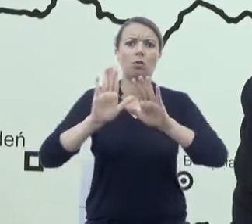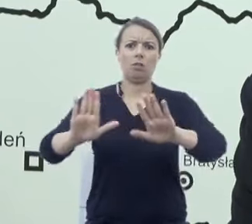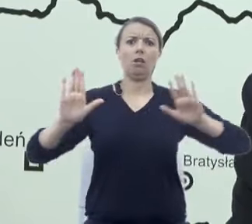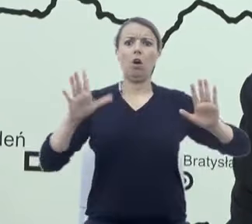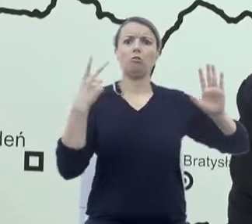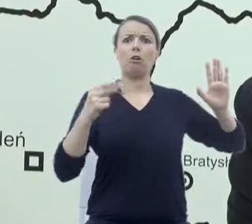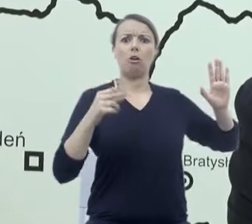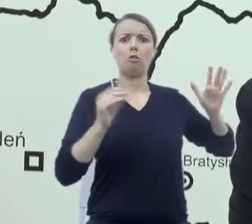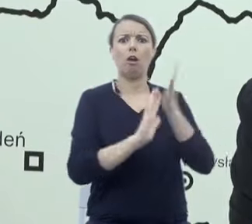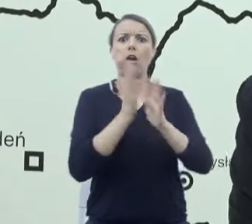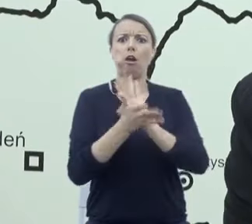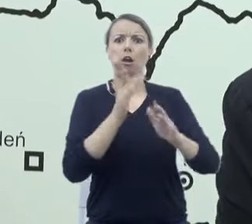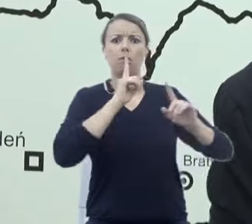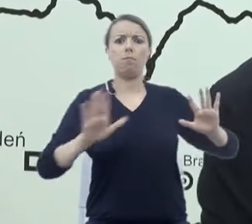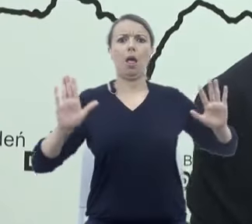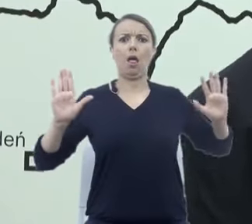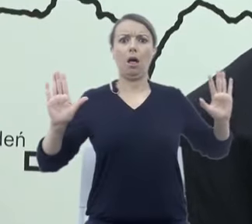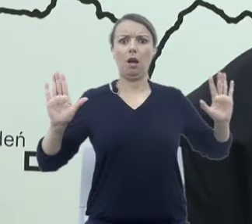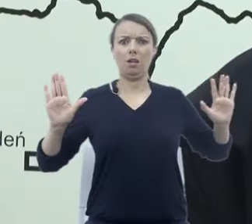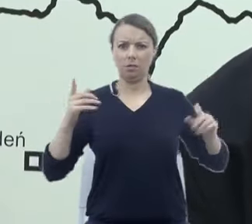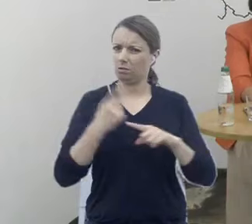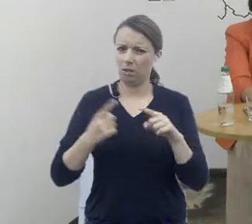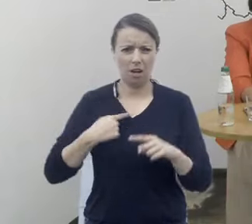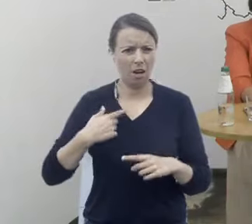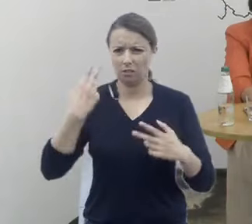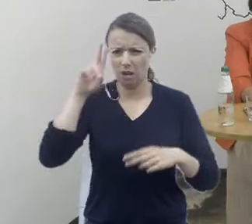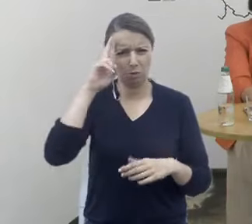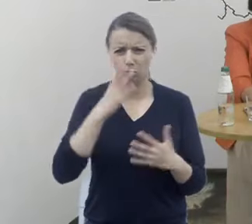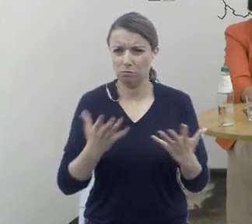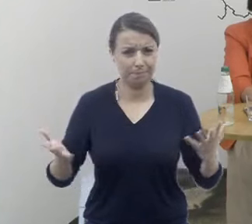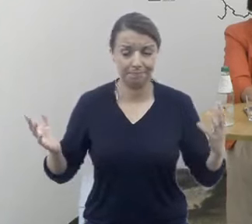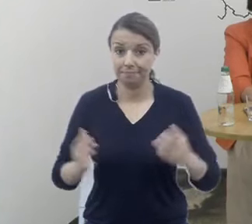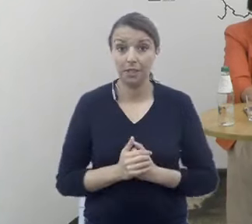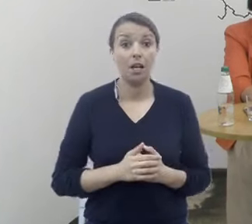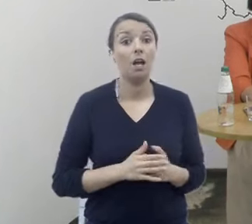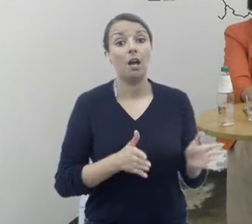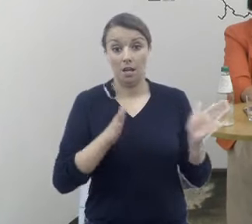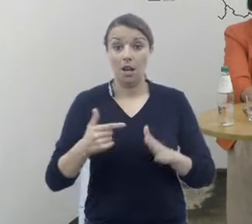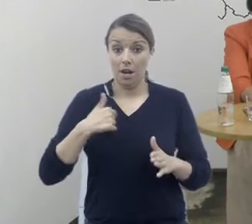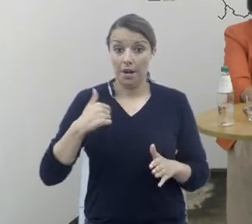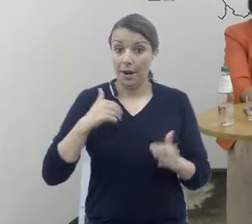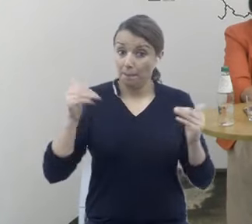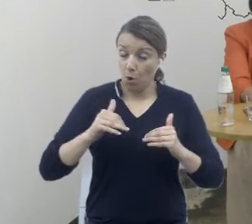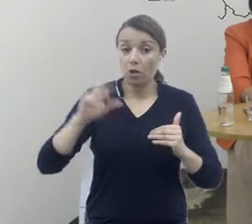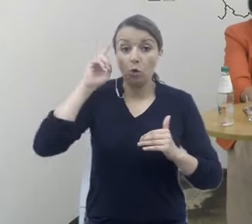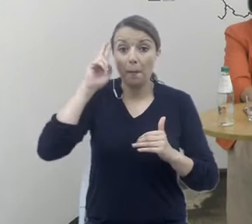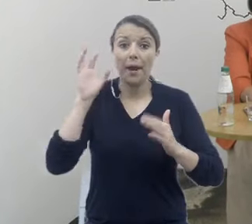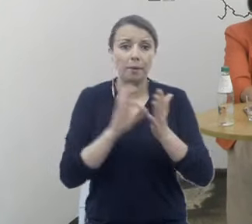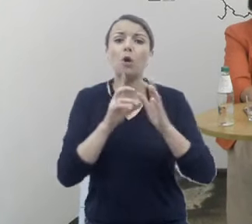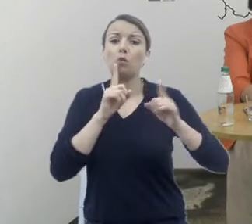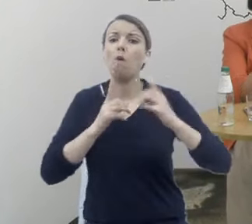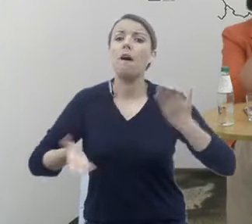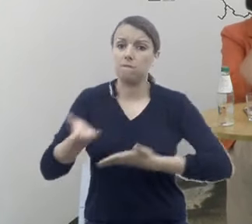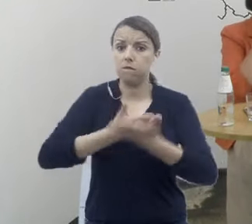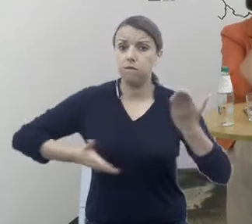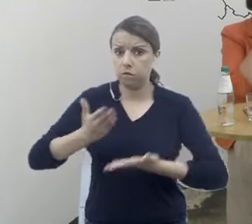mogę zrozumieć do dzisiaj. Znaczy, ja mogę zrozumieć to tylko w kontekście tej trwającej dyskusji o to,